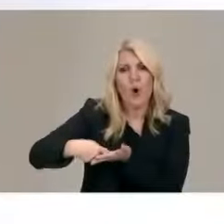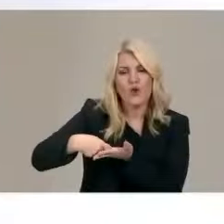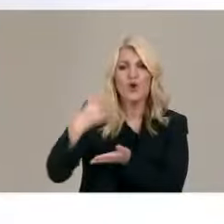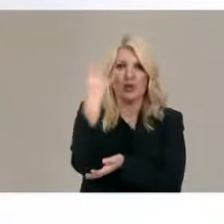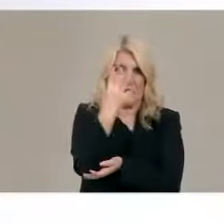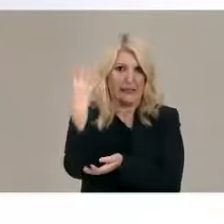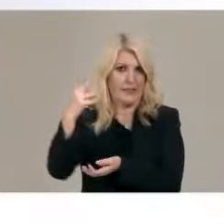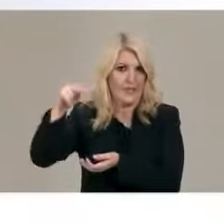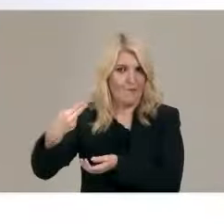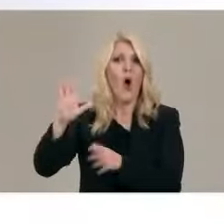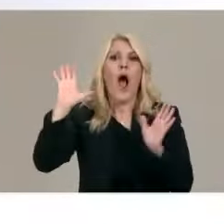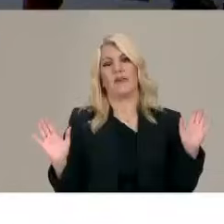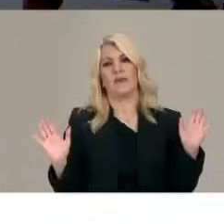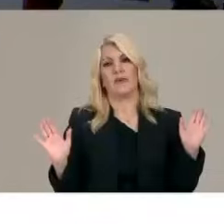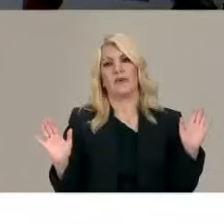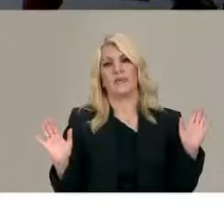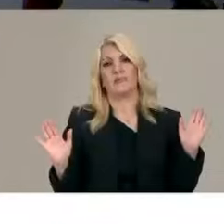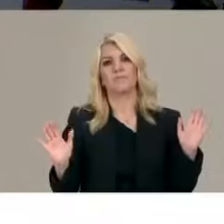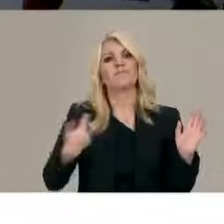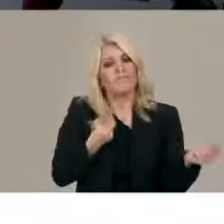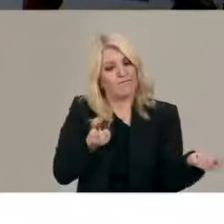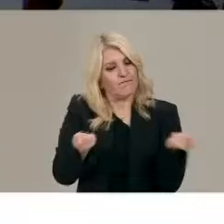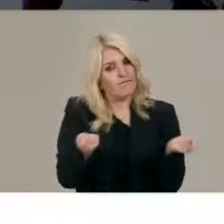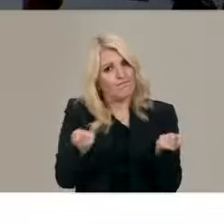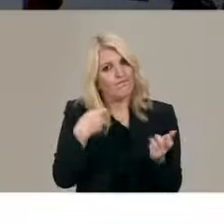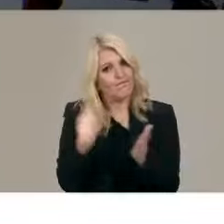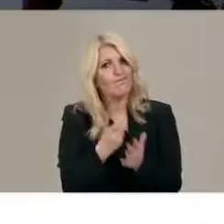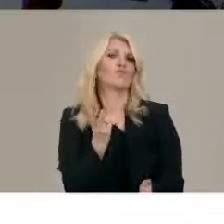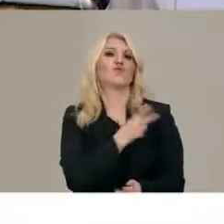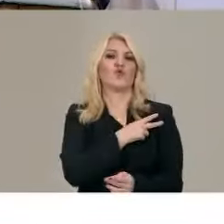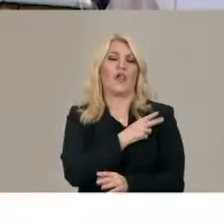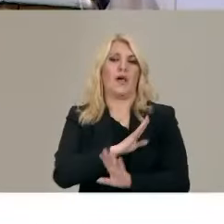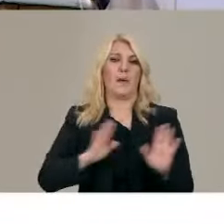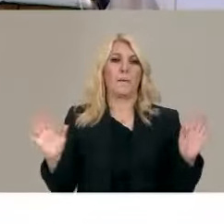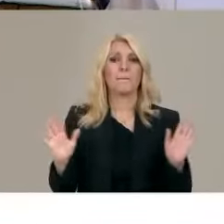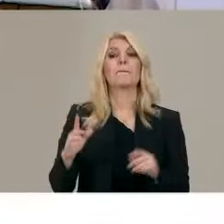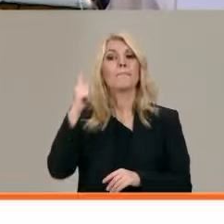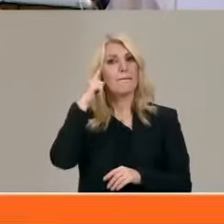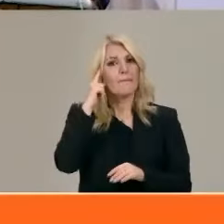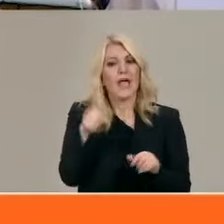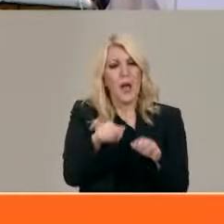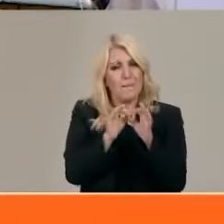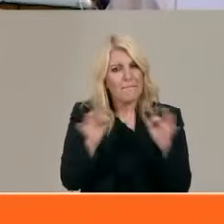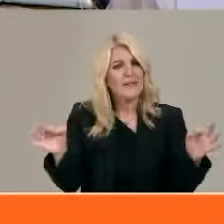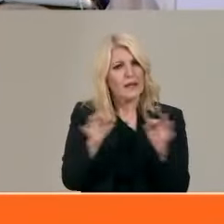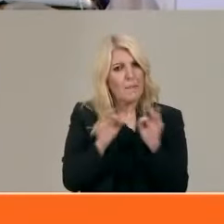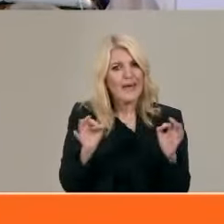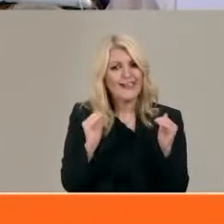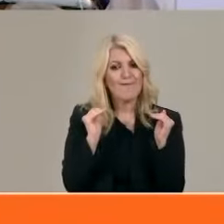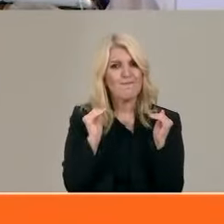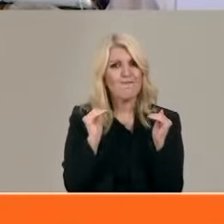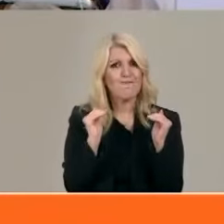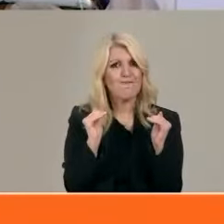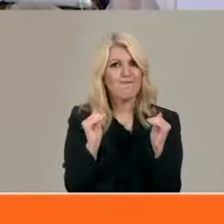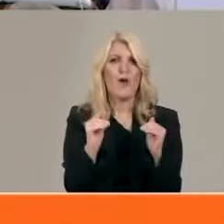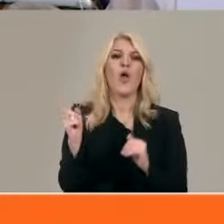χθες ο Πρωθυπουργός Κυριάκος Μητσοτάκης. Όσο τα διαφορετικά αυτά μέτρα έχουν μόνιμο χαρακτήρα, δεν προέρχονται από